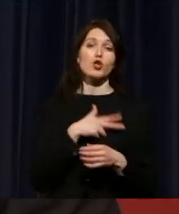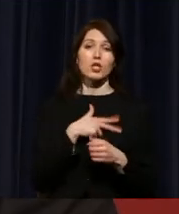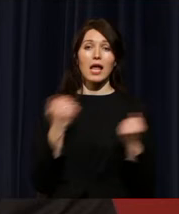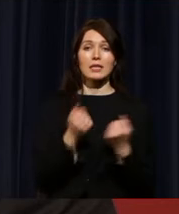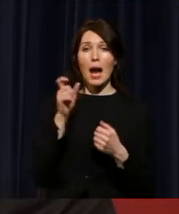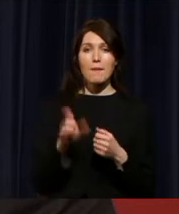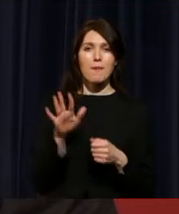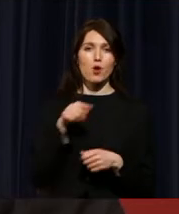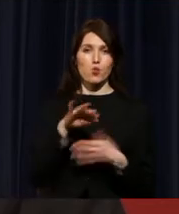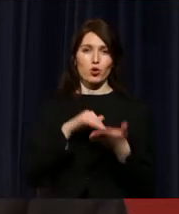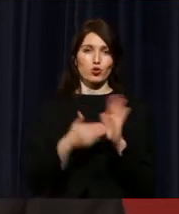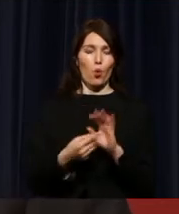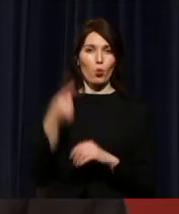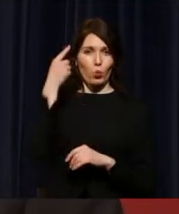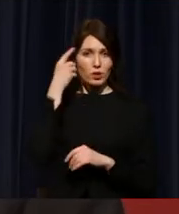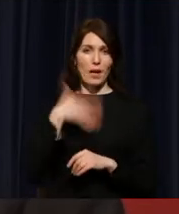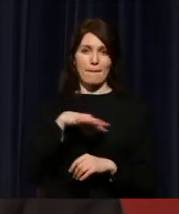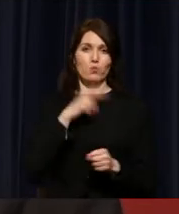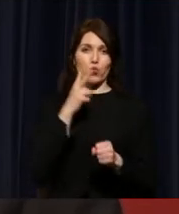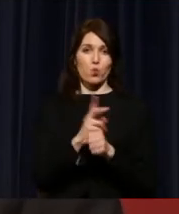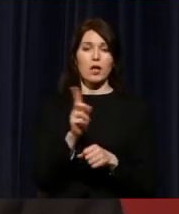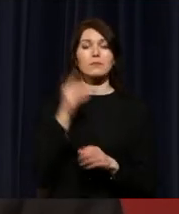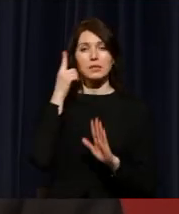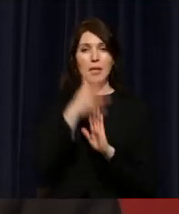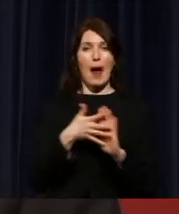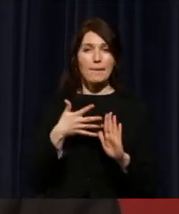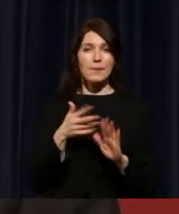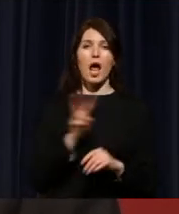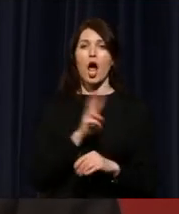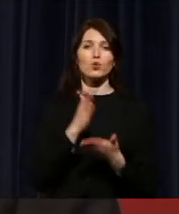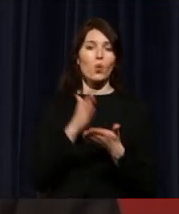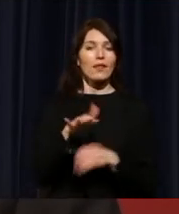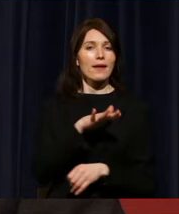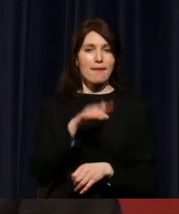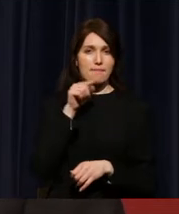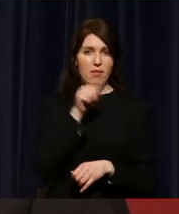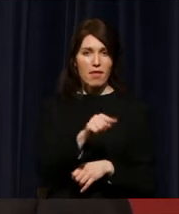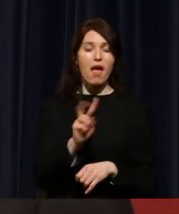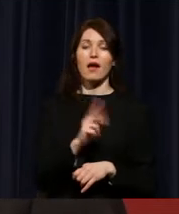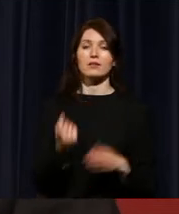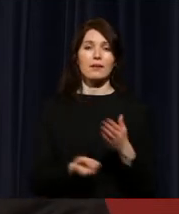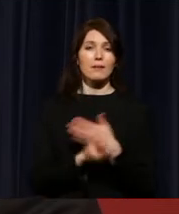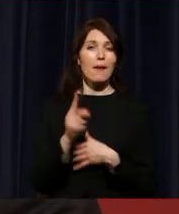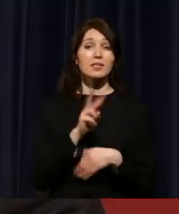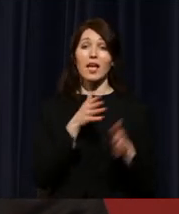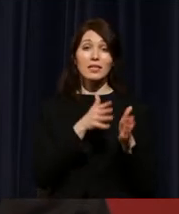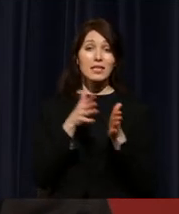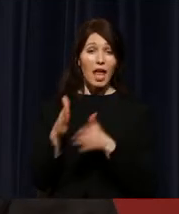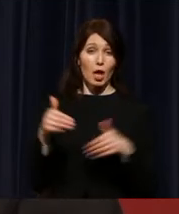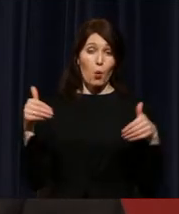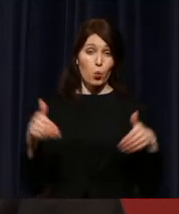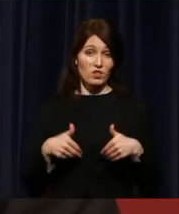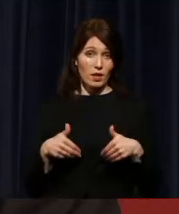šādu situāciju uzina, mūsu uzdevums ir saprast, kas notiek ģimenē, kas ir tie iemesli, kas ietekmē